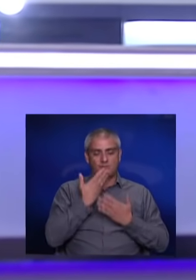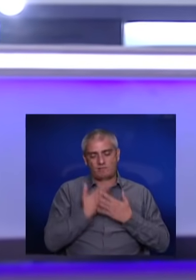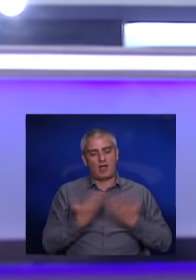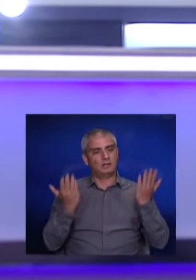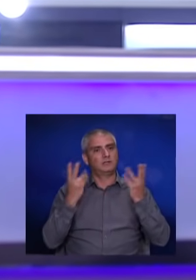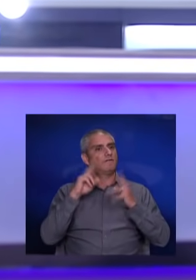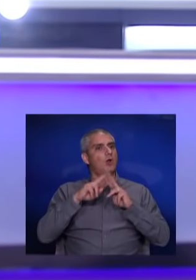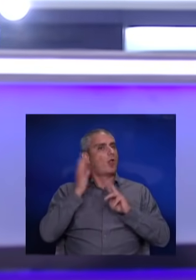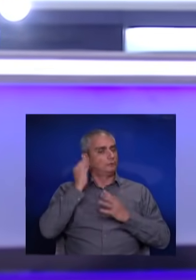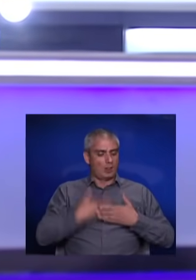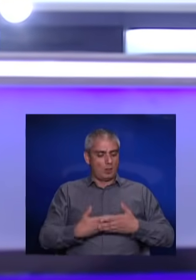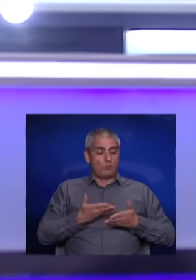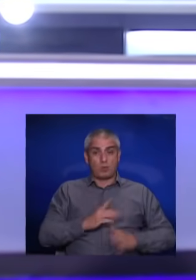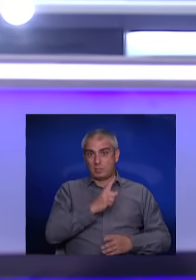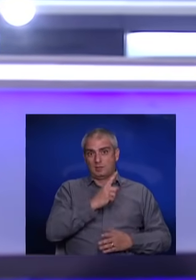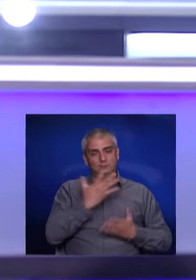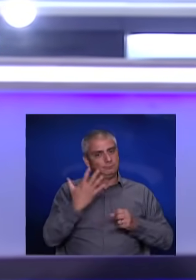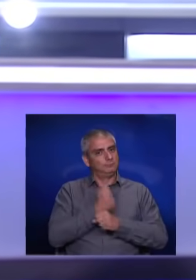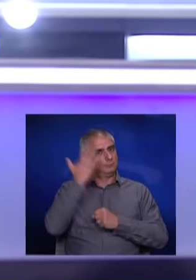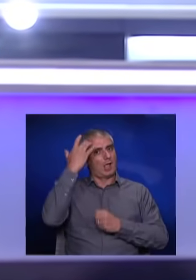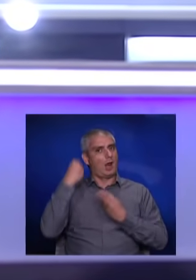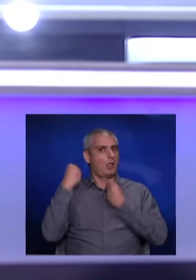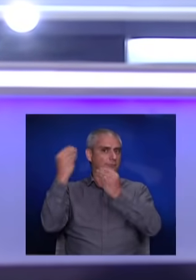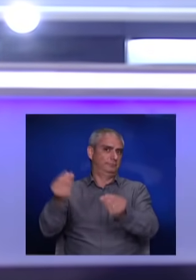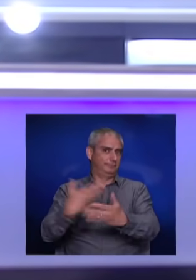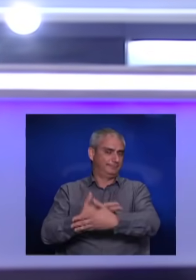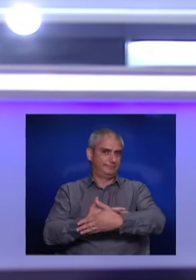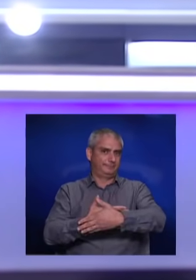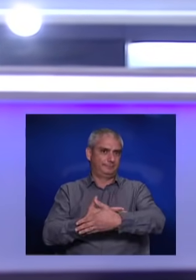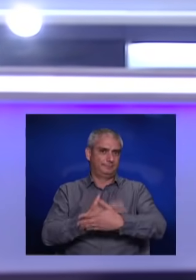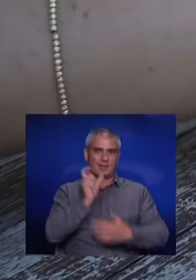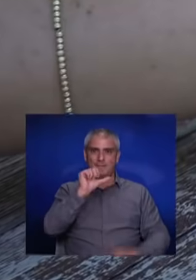עולמה של הפונדקאית שהגשימה להם חלום. הנה קטע מתוך הפרק הראשון.